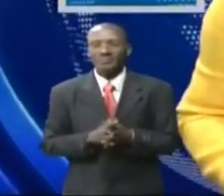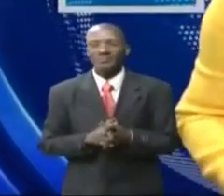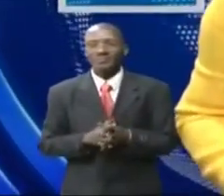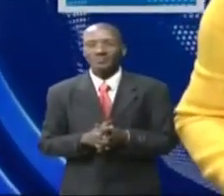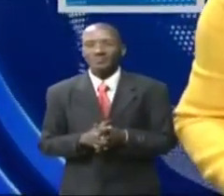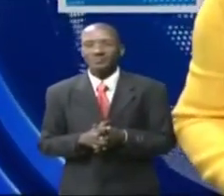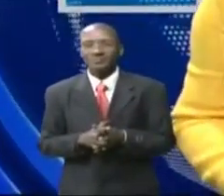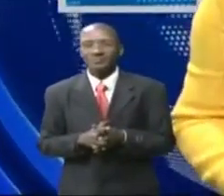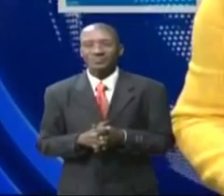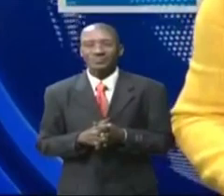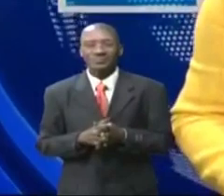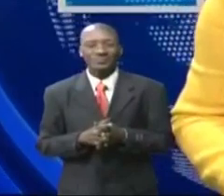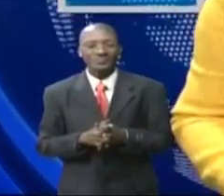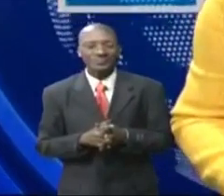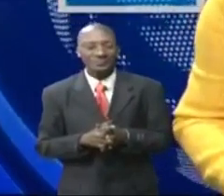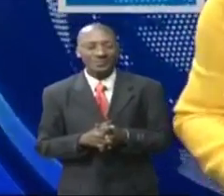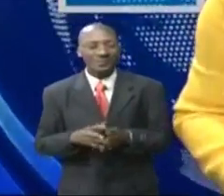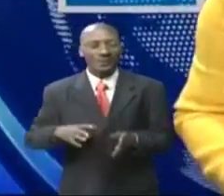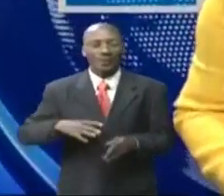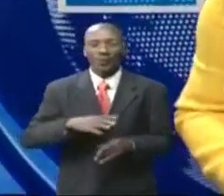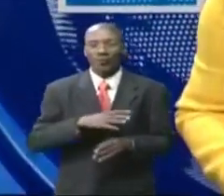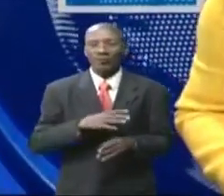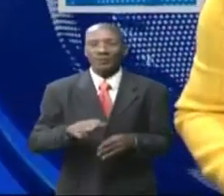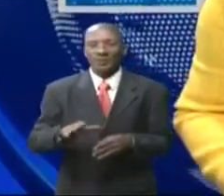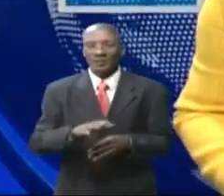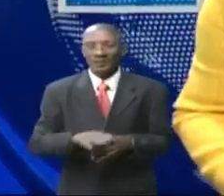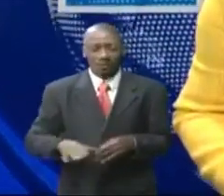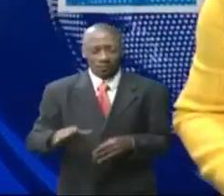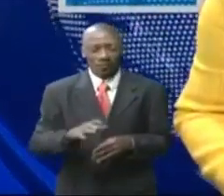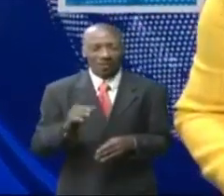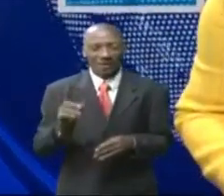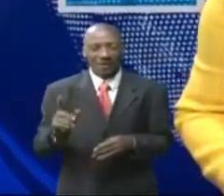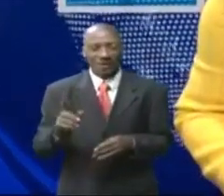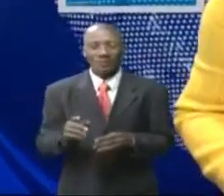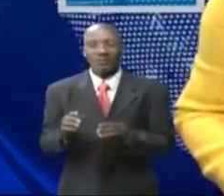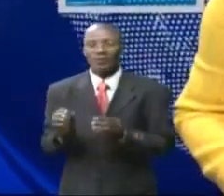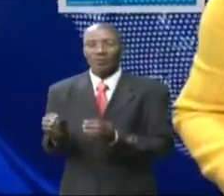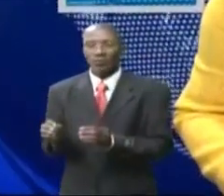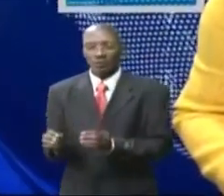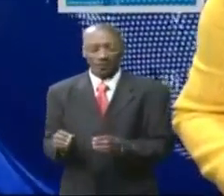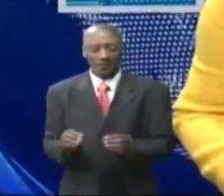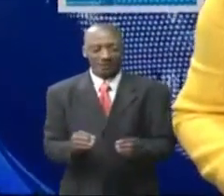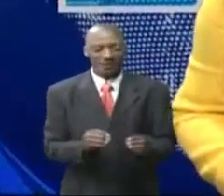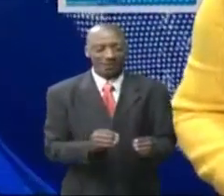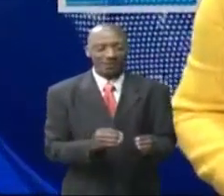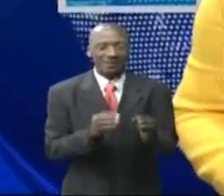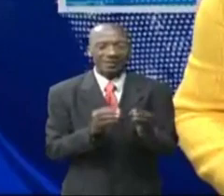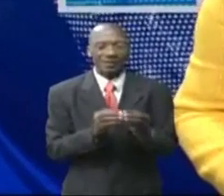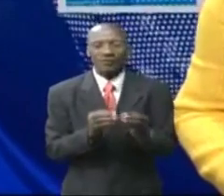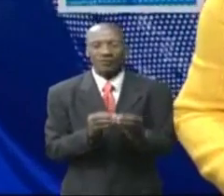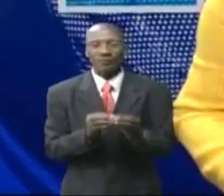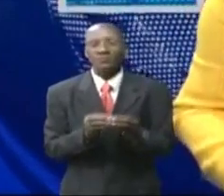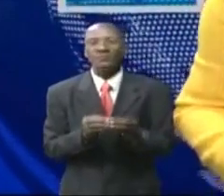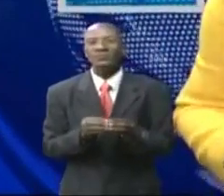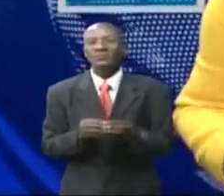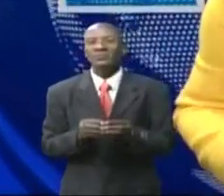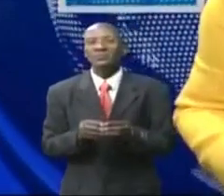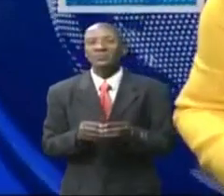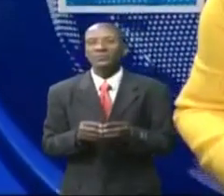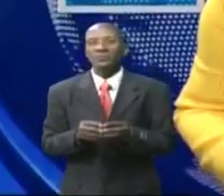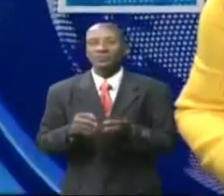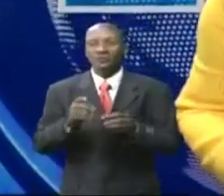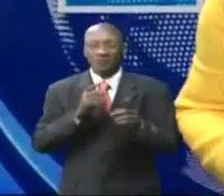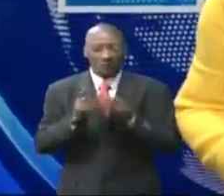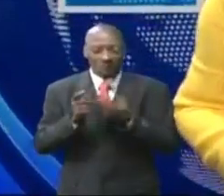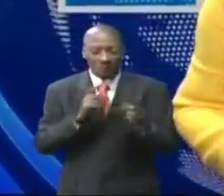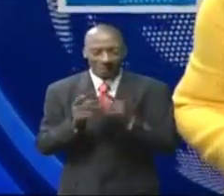des hommes d'affaires du plein évangile a organisé un dîner pour les leaders spirituels. L'objectif est d'expliquer